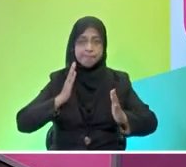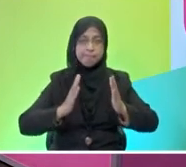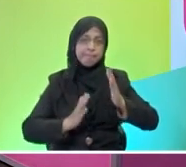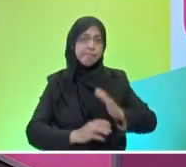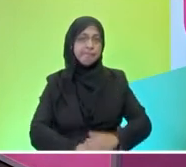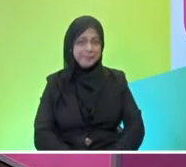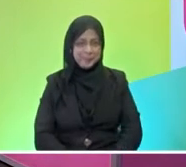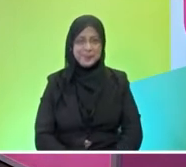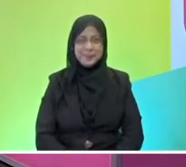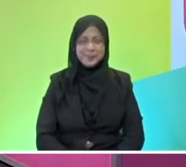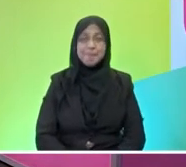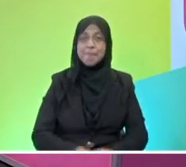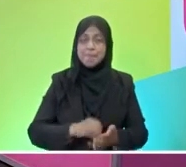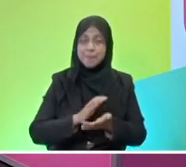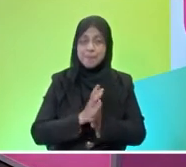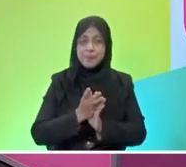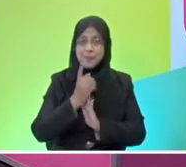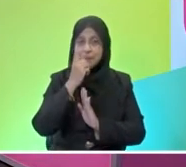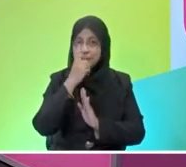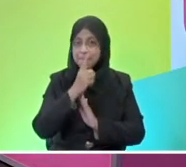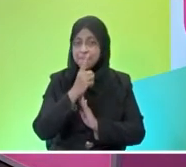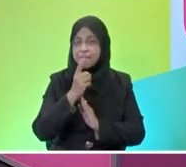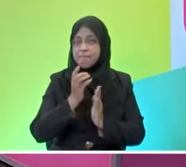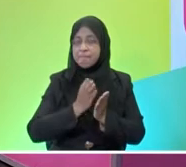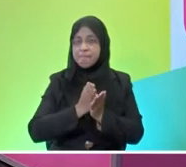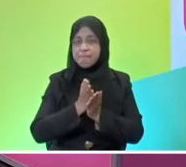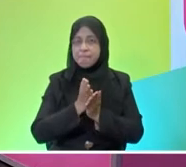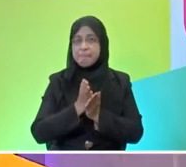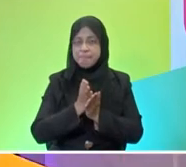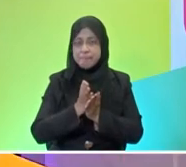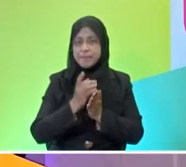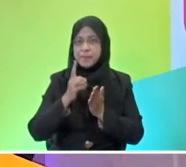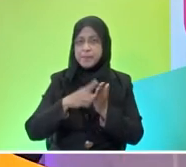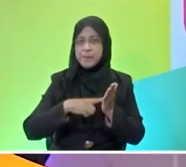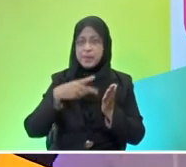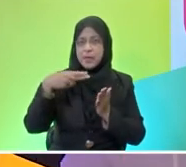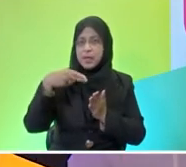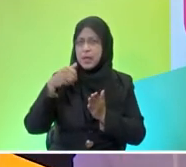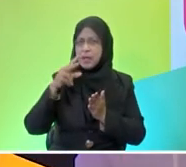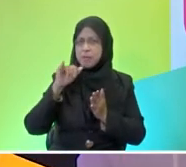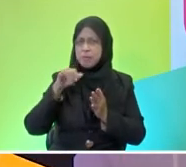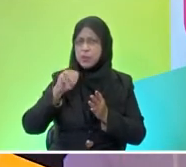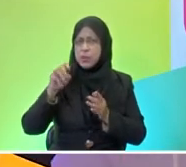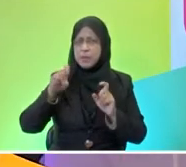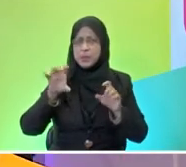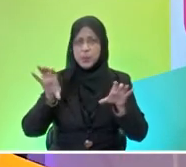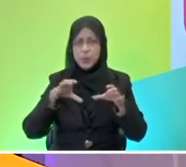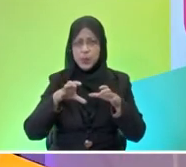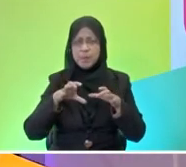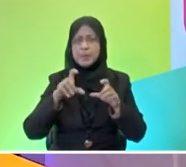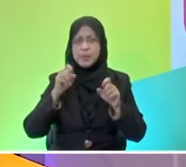Oke jadi untuk yang seterusnya nih Hanif Hanif itu yang Hanif luber Hanif dan mengetahui apa